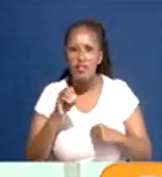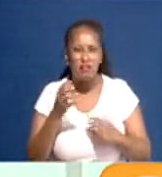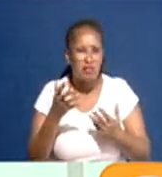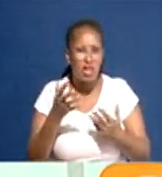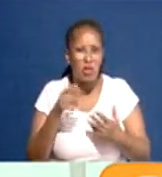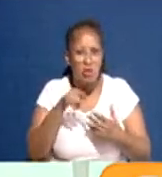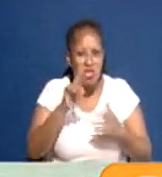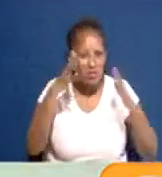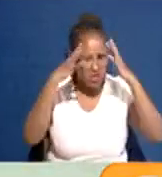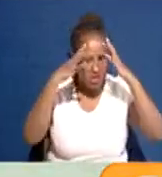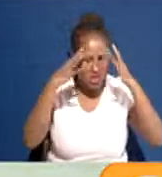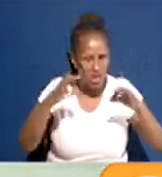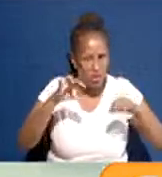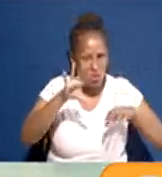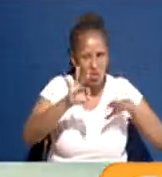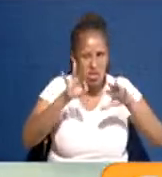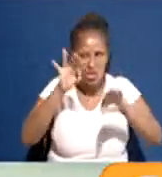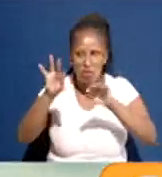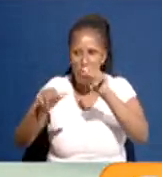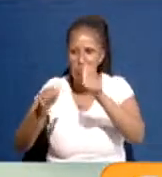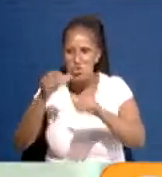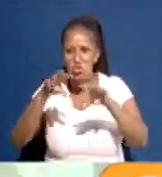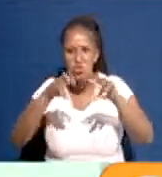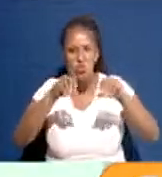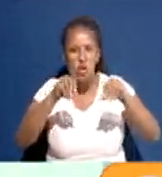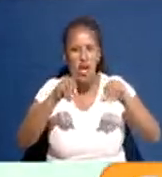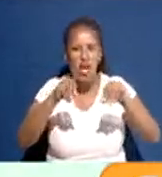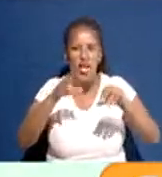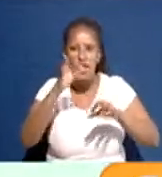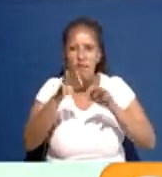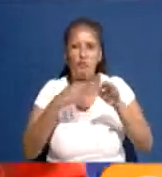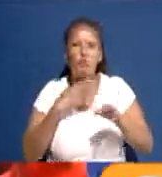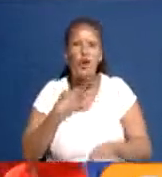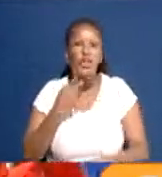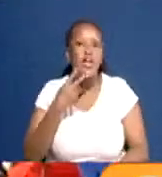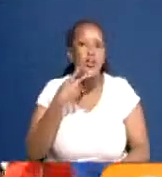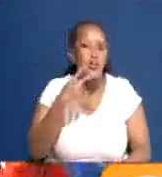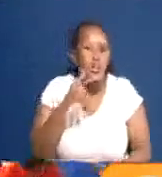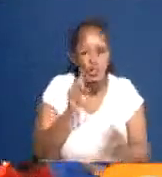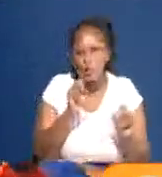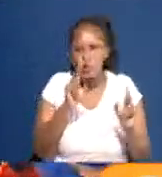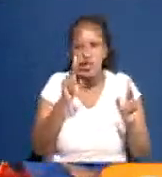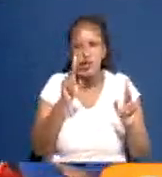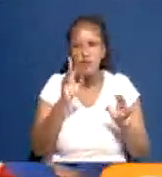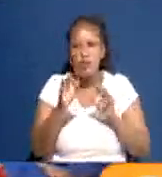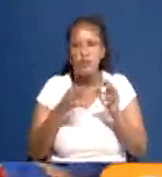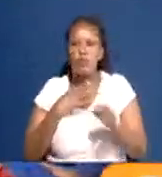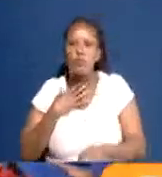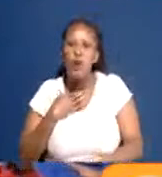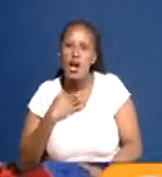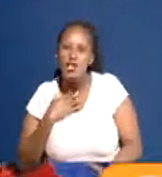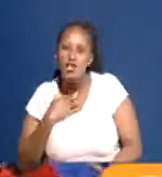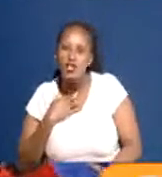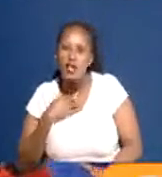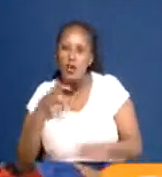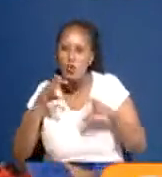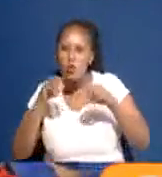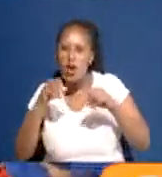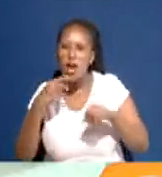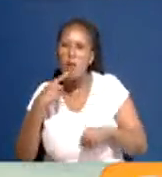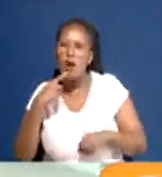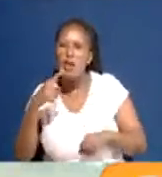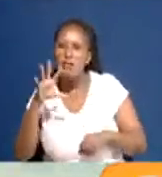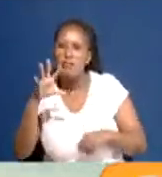ndio utaamua utanunua gani. Kama unataka kununua ya 200, ununue ya 200. Kama unataka kununua ya